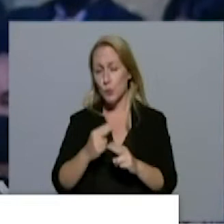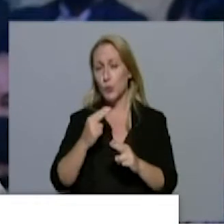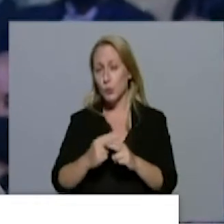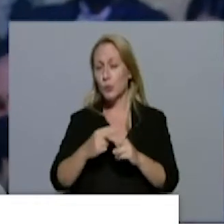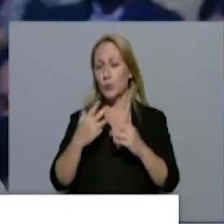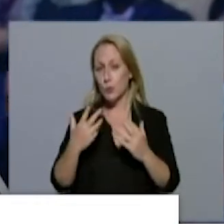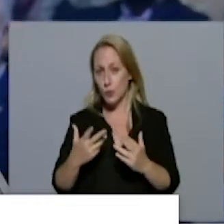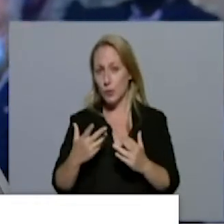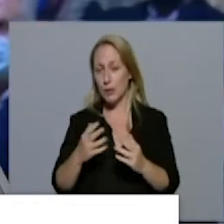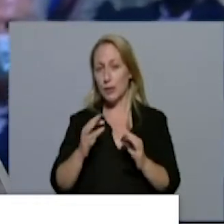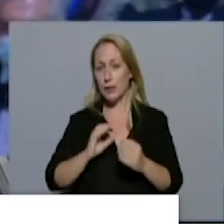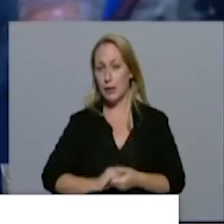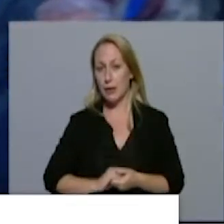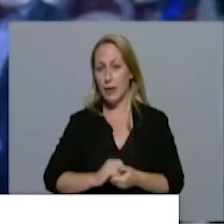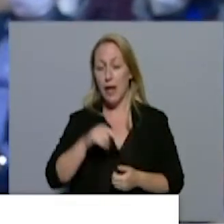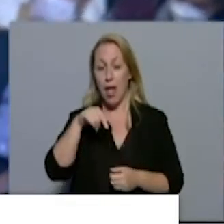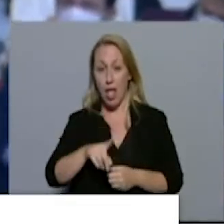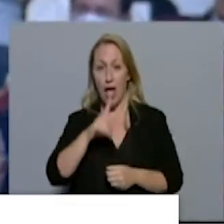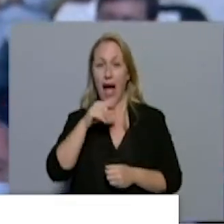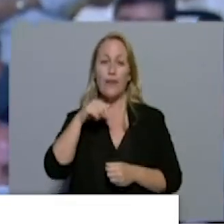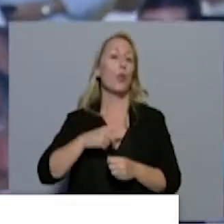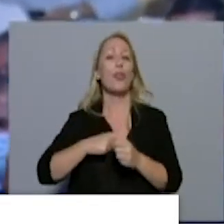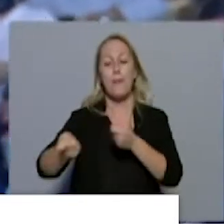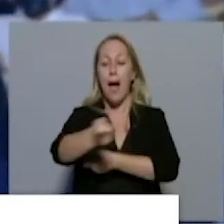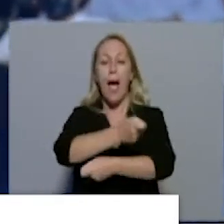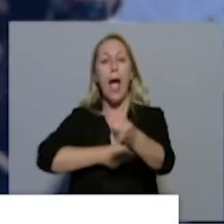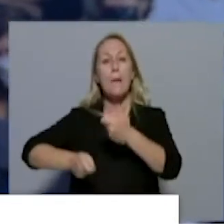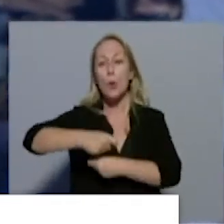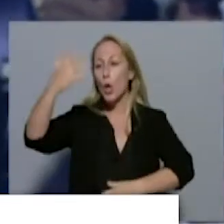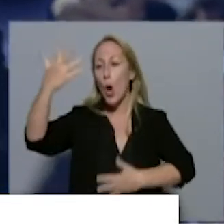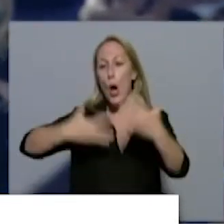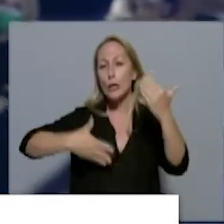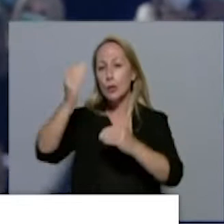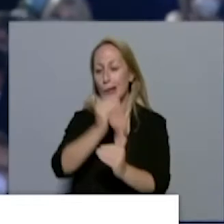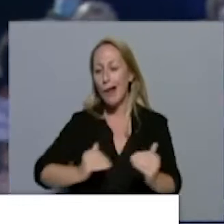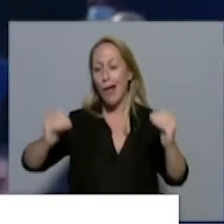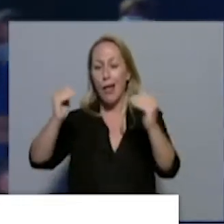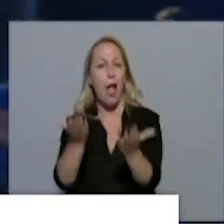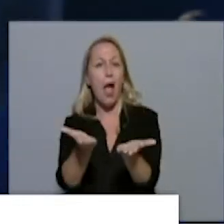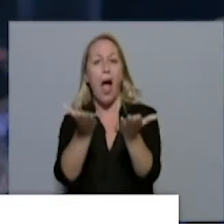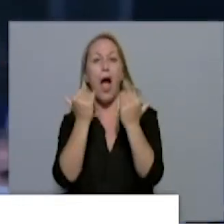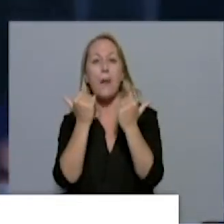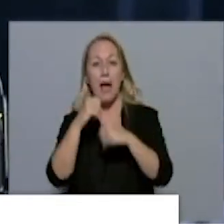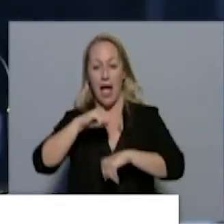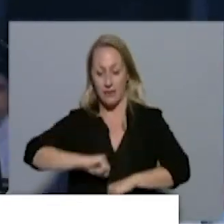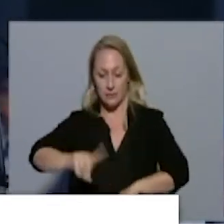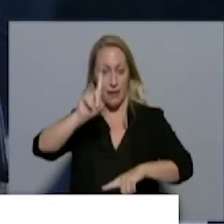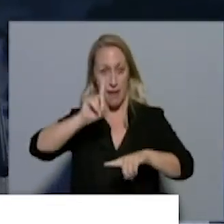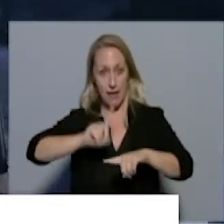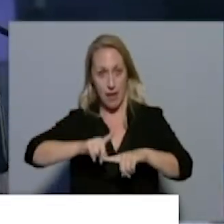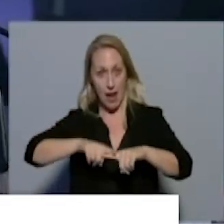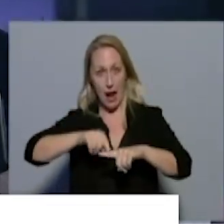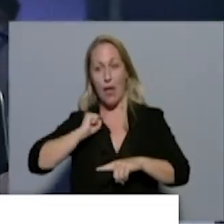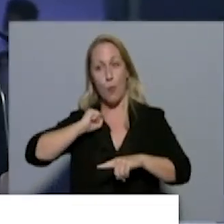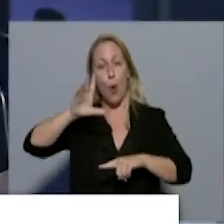διευρυνόμενο έλλειμμα εμπορικού ισοζυγίου. Το γεγονός δηλαδή ότι ως χώρα εισάγουμε όλο ένα και περισσότερα προϊόντα